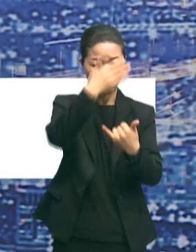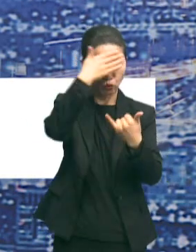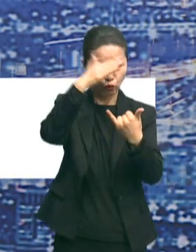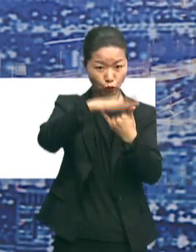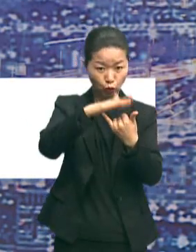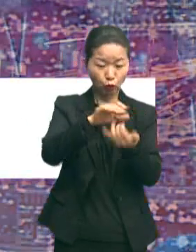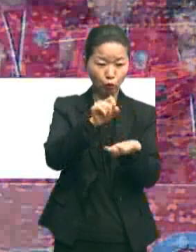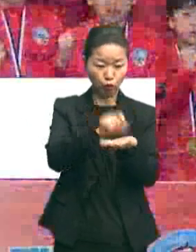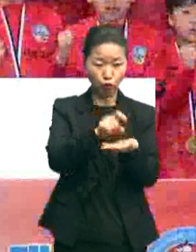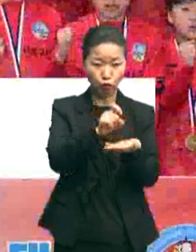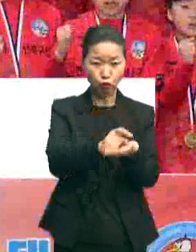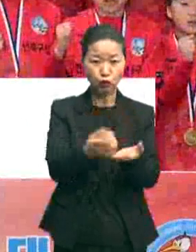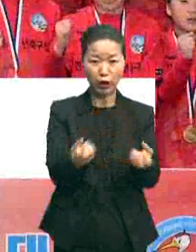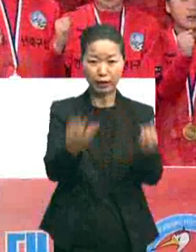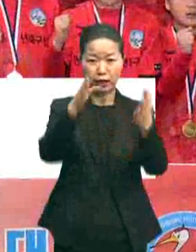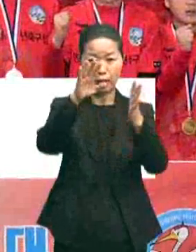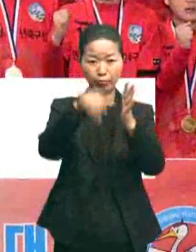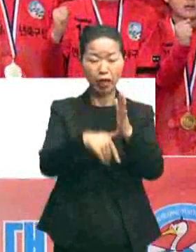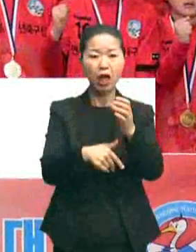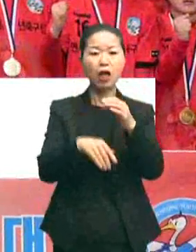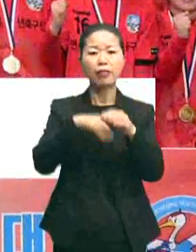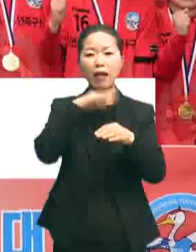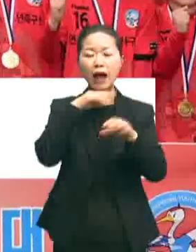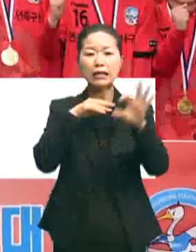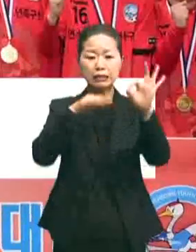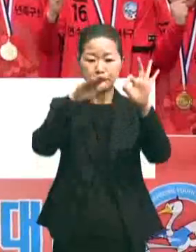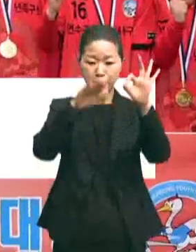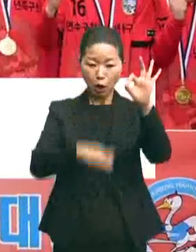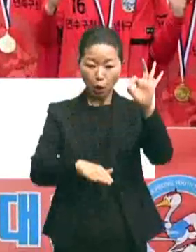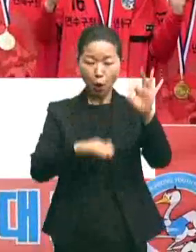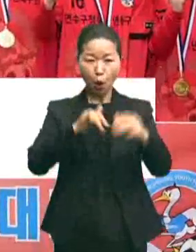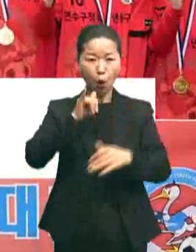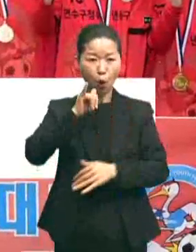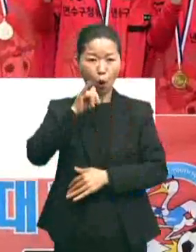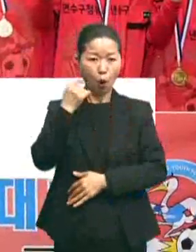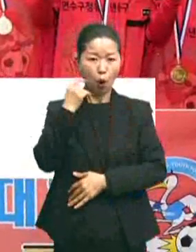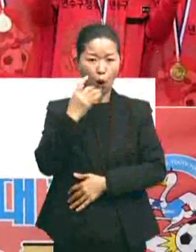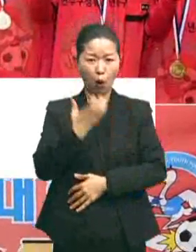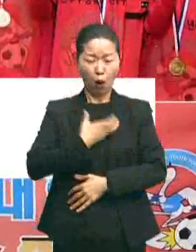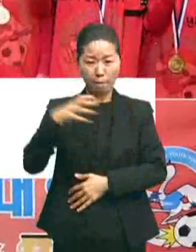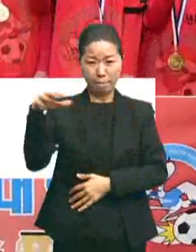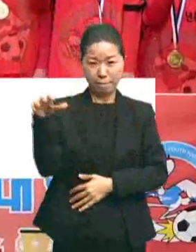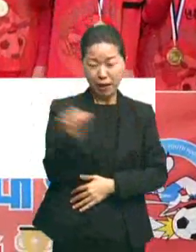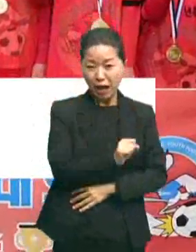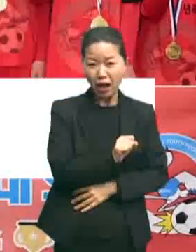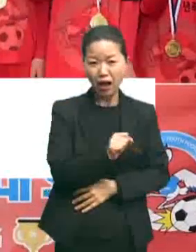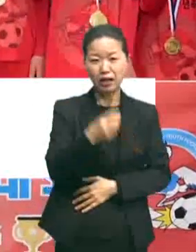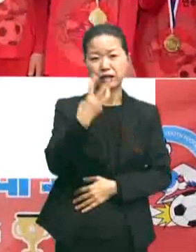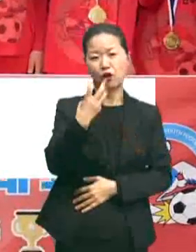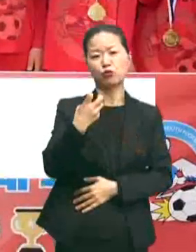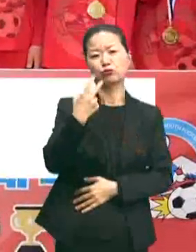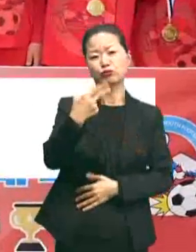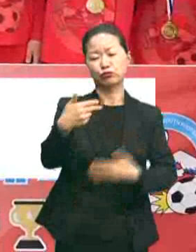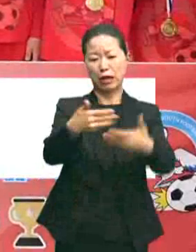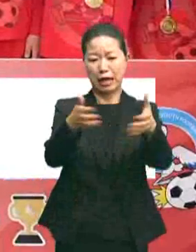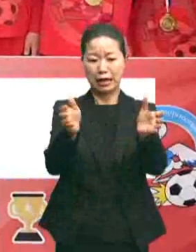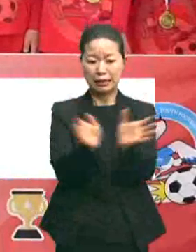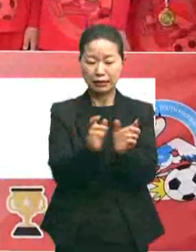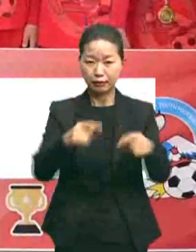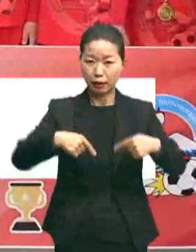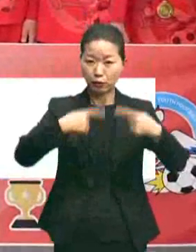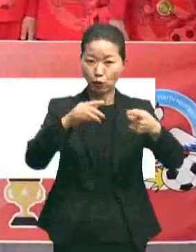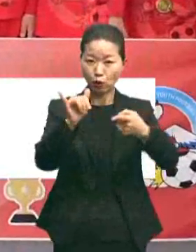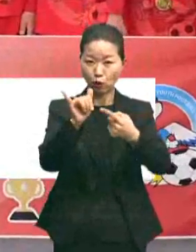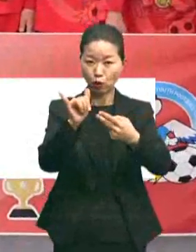페스티벌에서 10세 이하 그룹 우승을 차지했습니다 연령대별로 모루 32개 팀이 참가한 이번 대회는